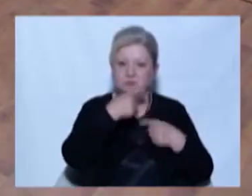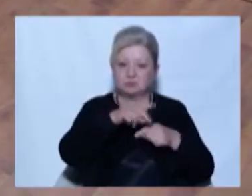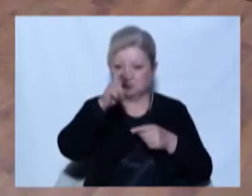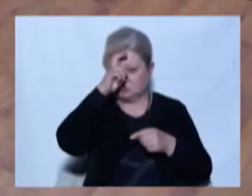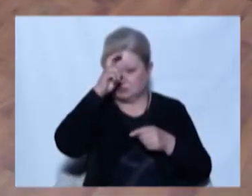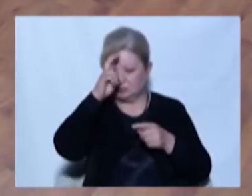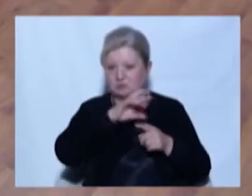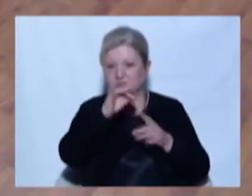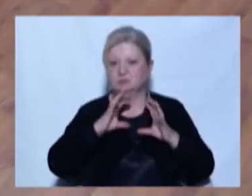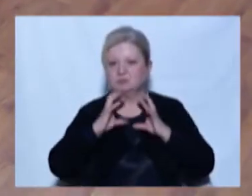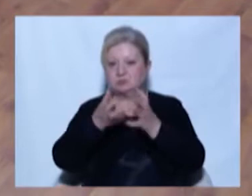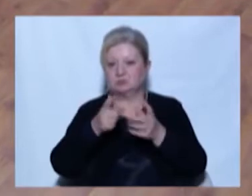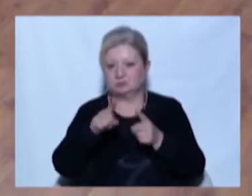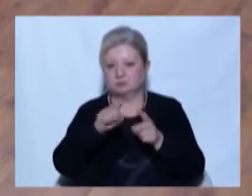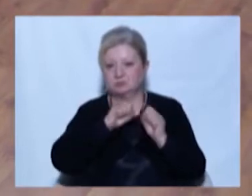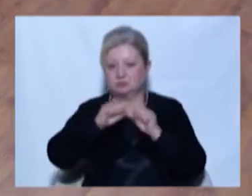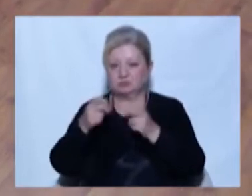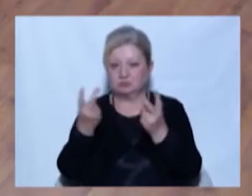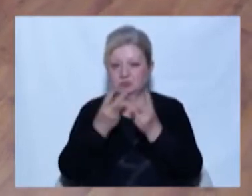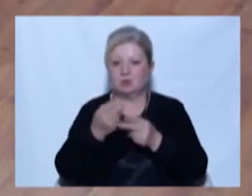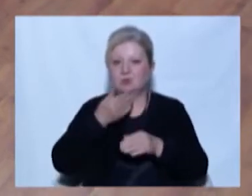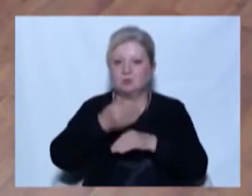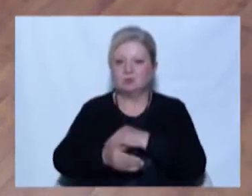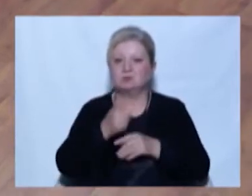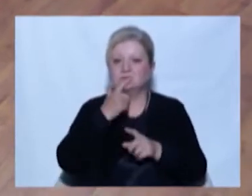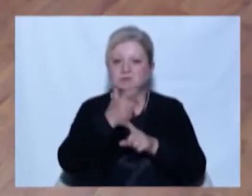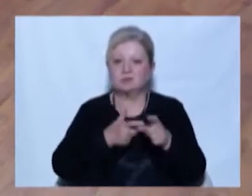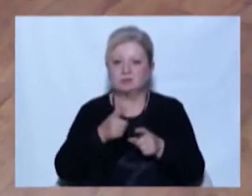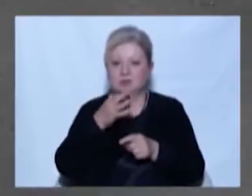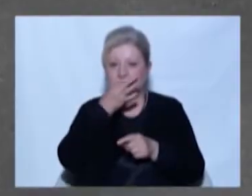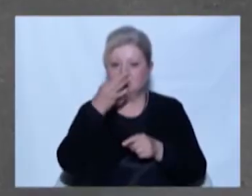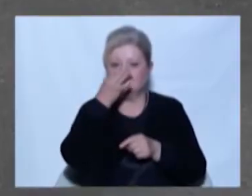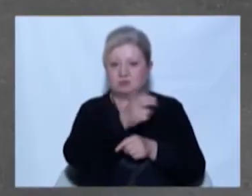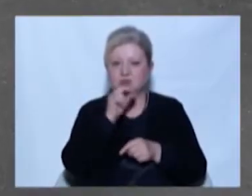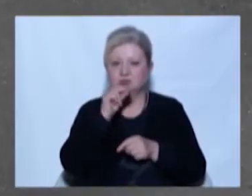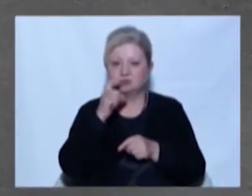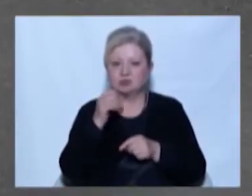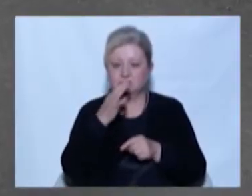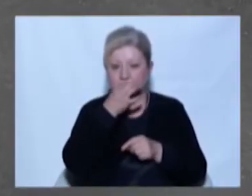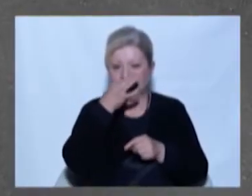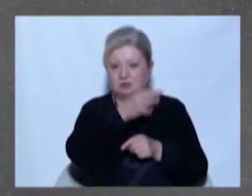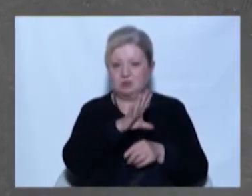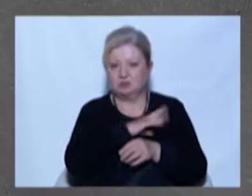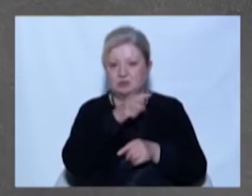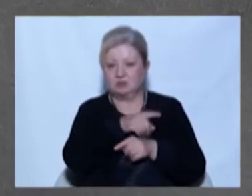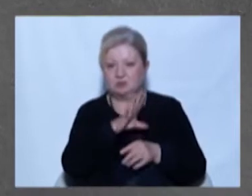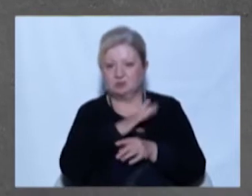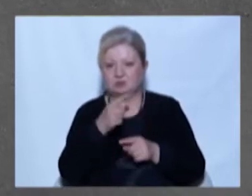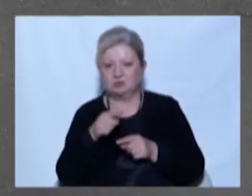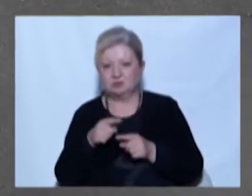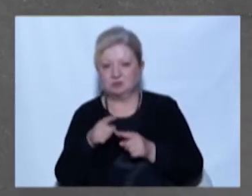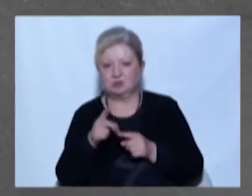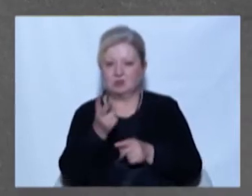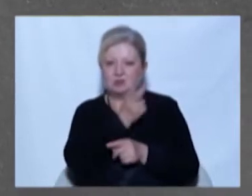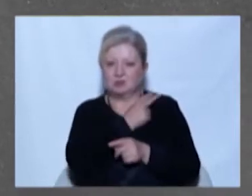მსოფლიო ამ გავლენისაგან. Მოგვიანებით სტალინმა ჩერჩილს უპასუხა რასისმში დაძდობრალი და თქვა რომ აი ჩერჩილიო რასობრივ თეორიას ახლა